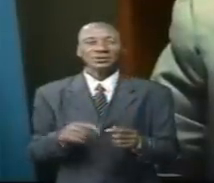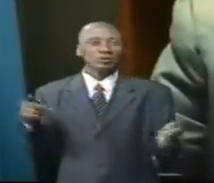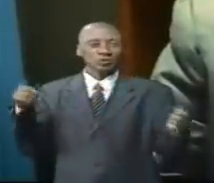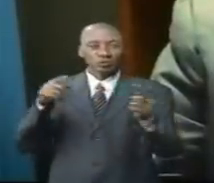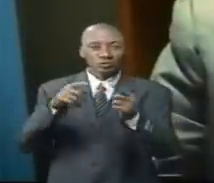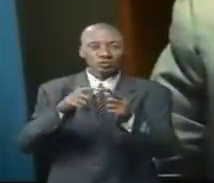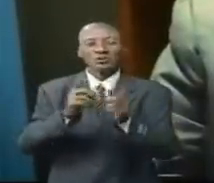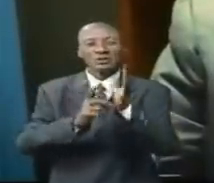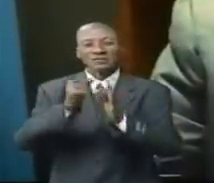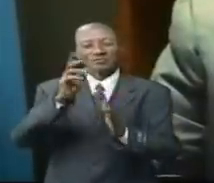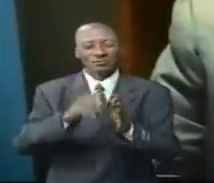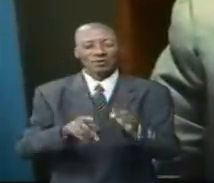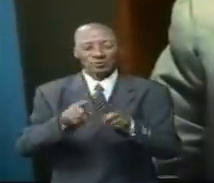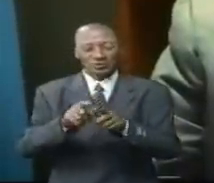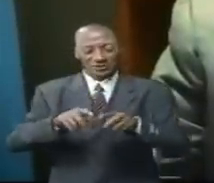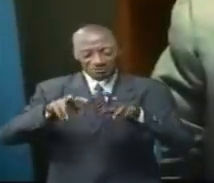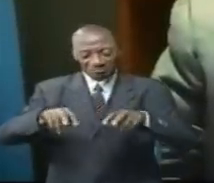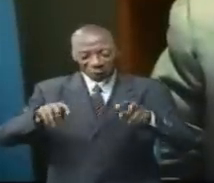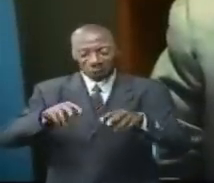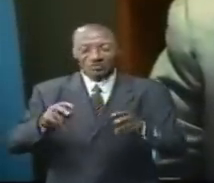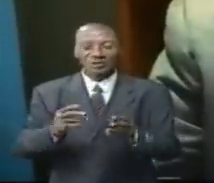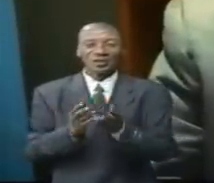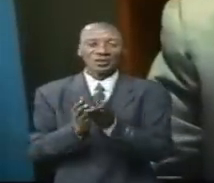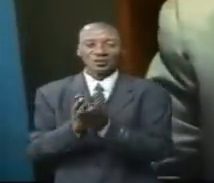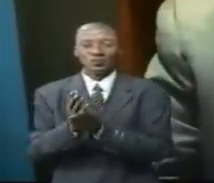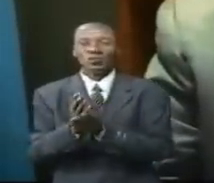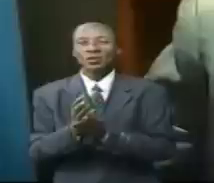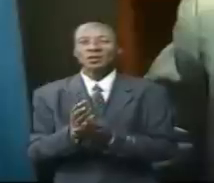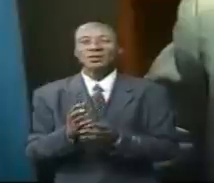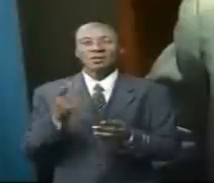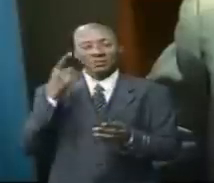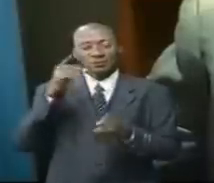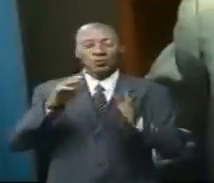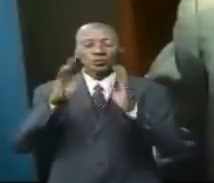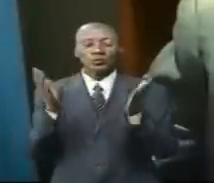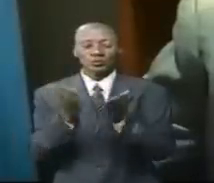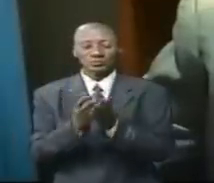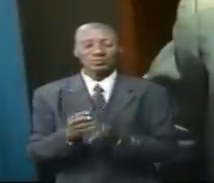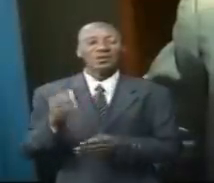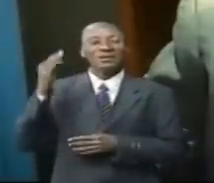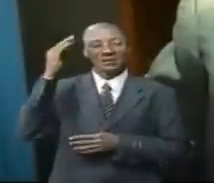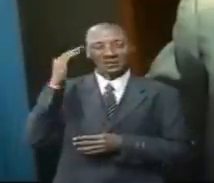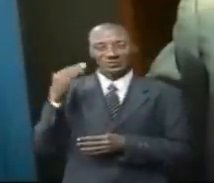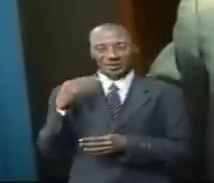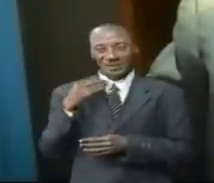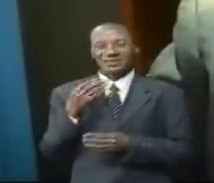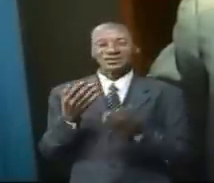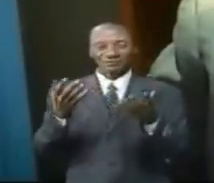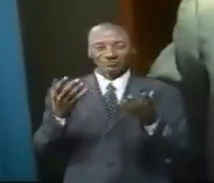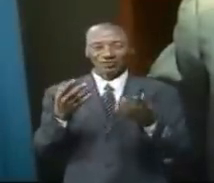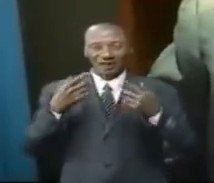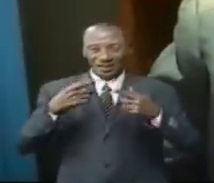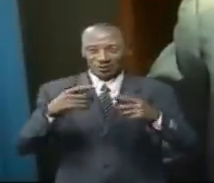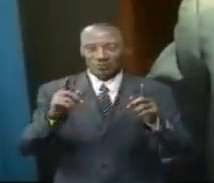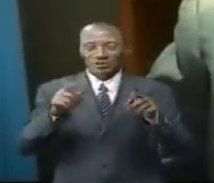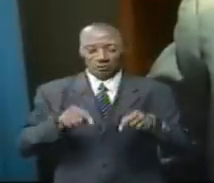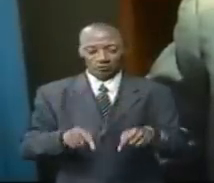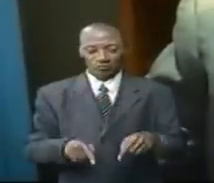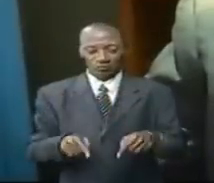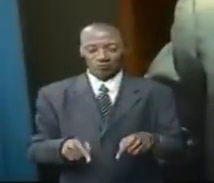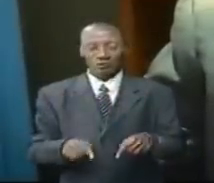opportunités et garantir des droits et des choix pour tous. Je voudrais saisir l'occasion de la journée mondiale de la